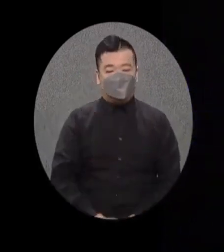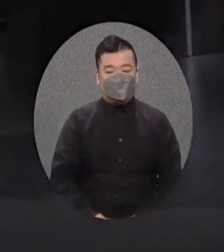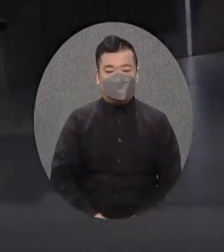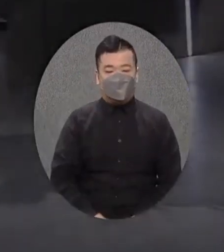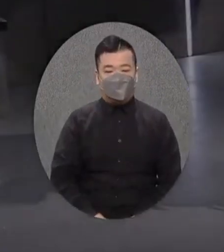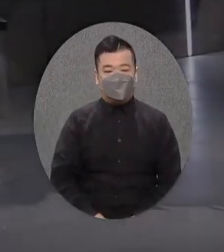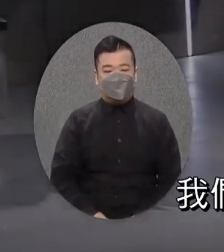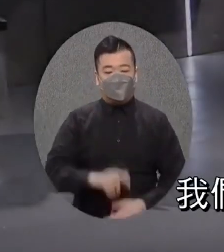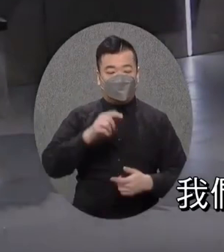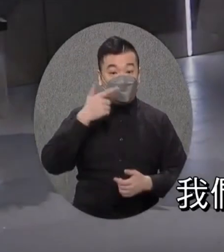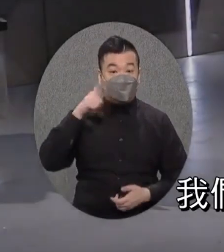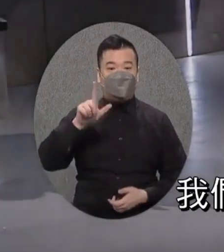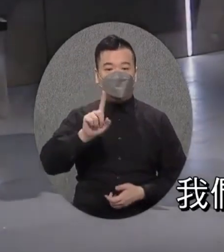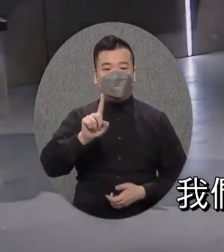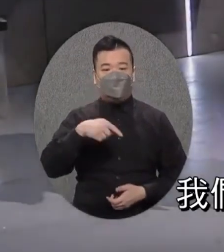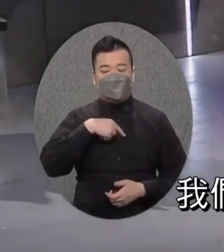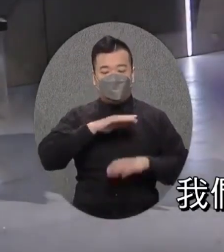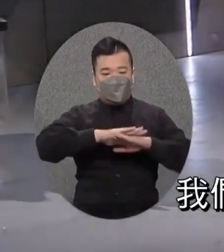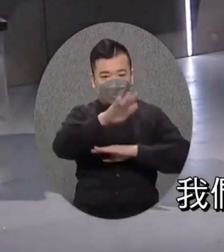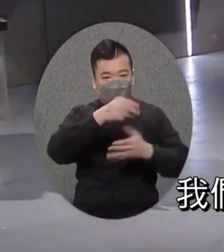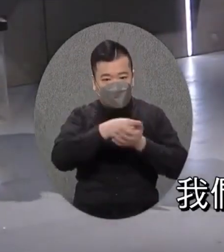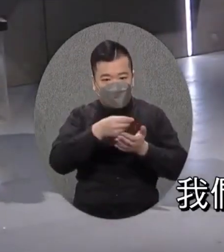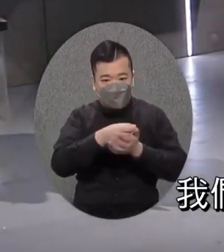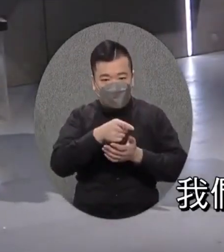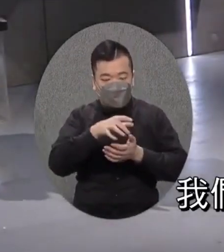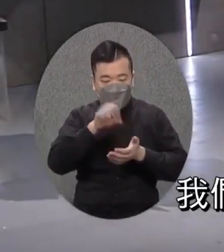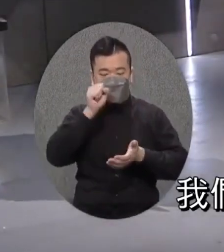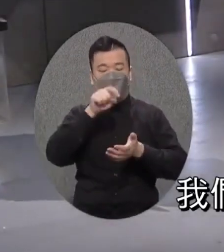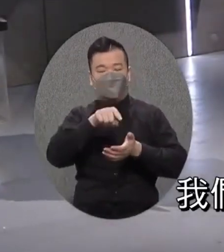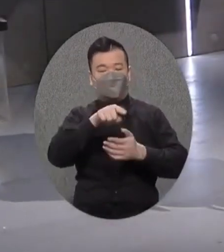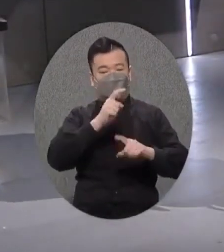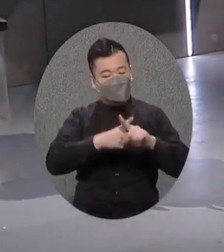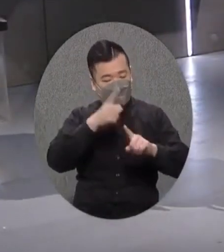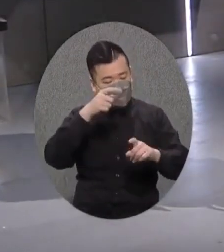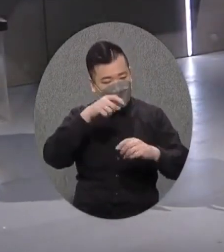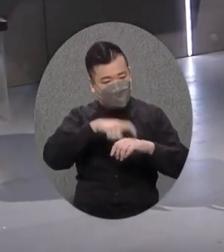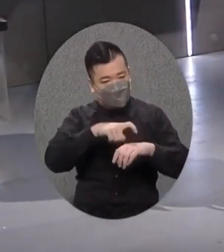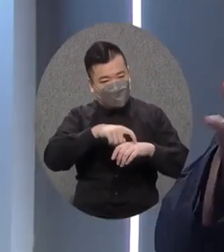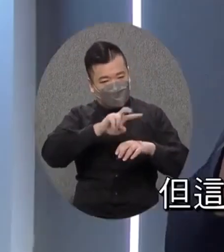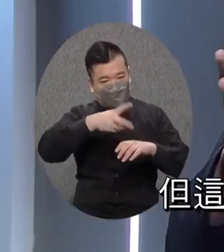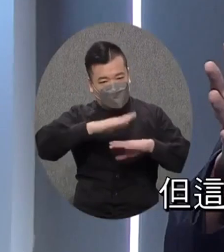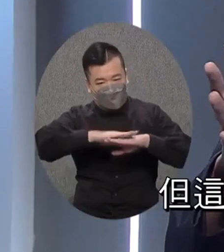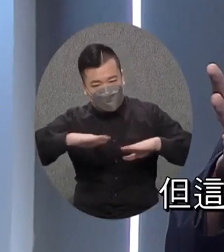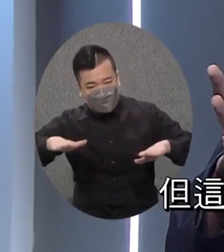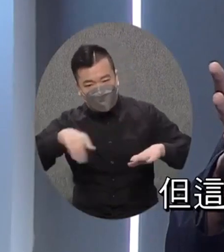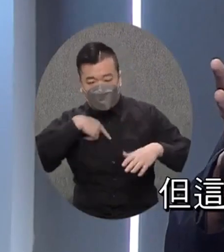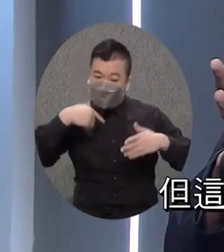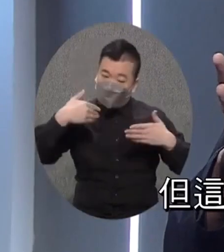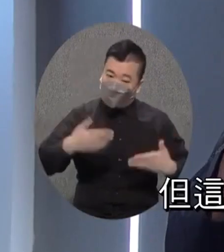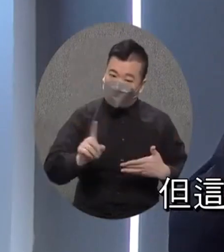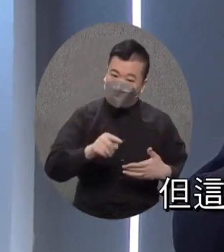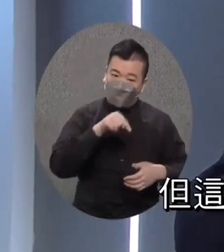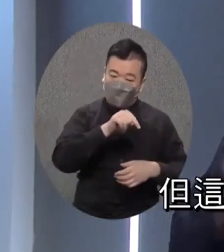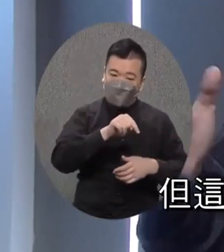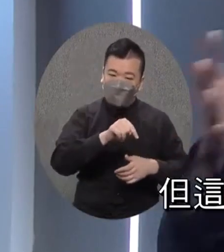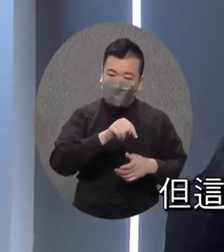因为那种新就是我们一般会觉得版画就是好像是捕捉了某一个刹那，然后将它变成一个平面。但今次就是它是